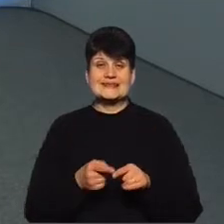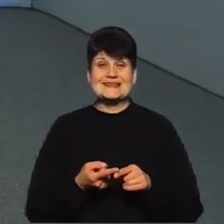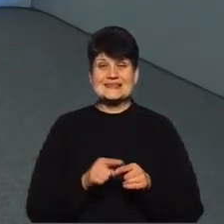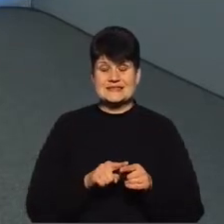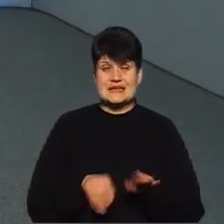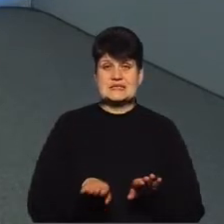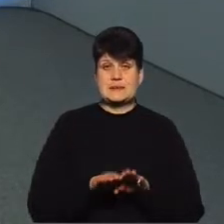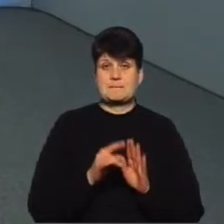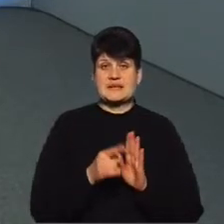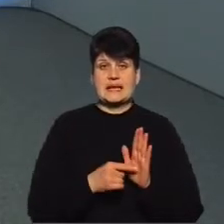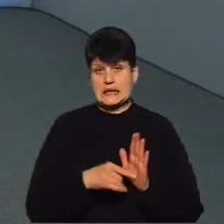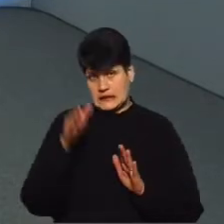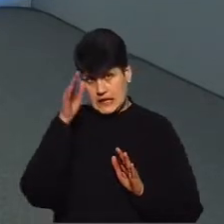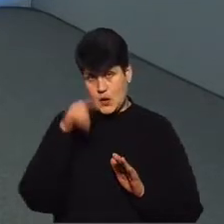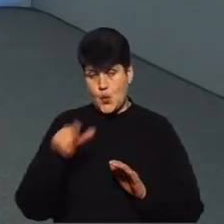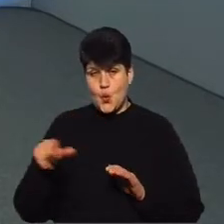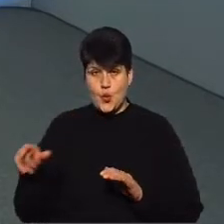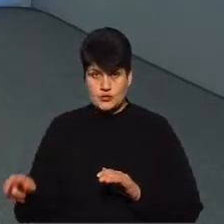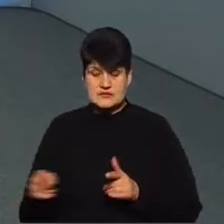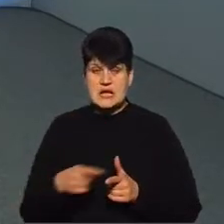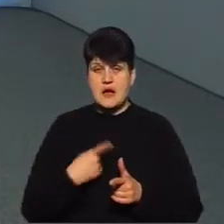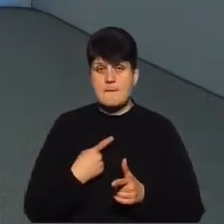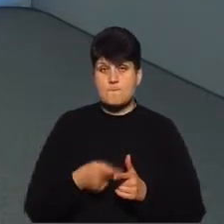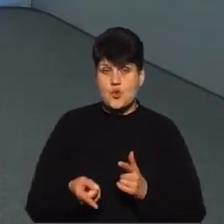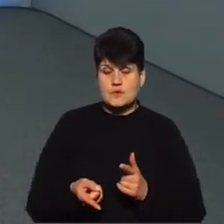науковці, наприклад, або ж